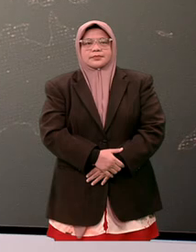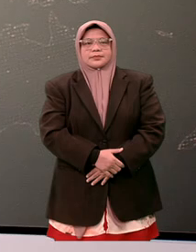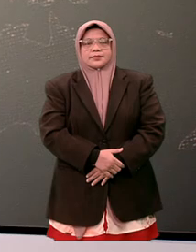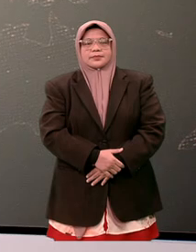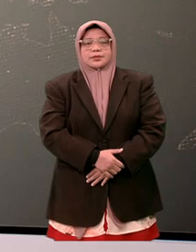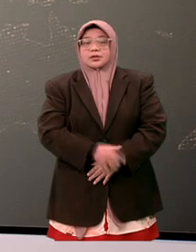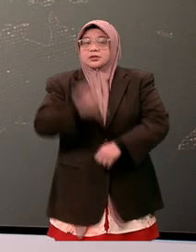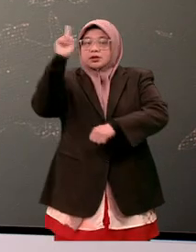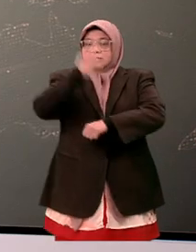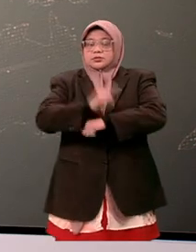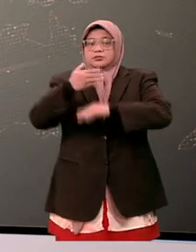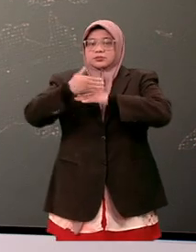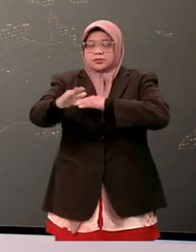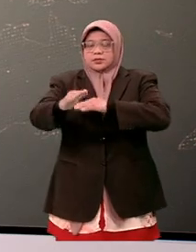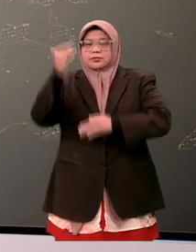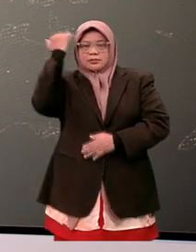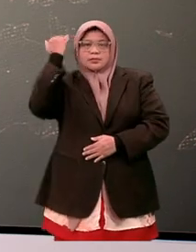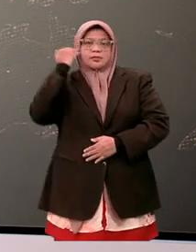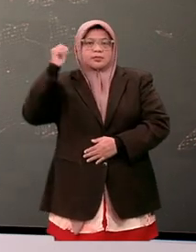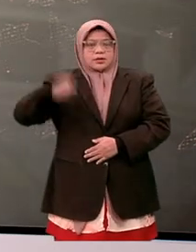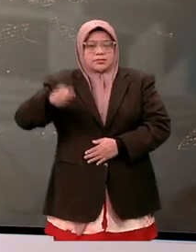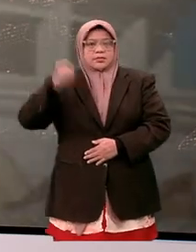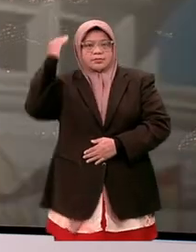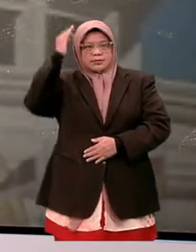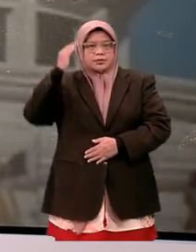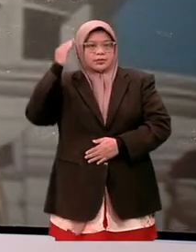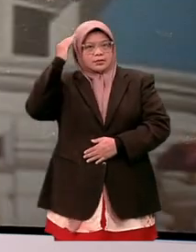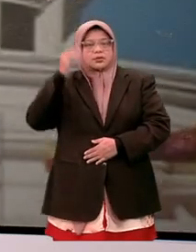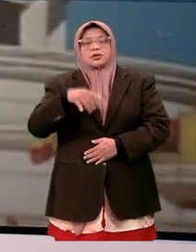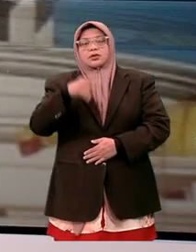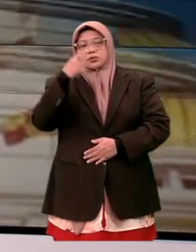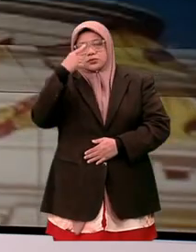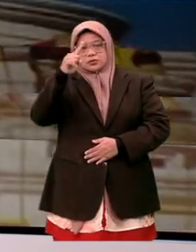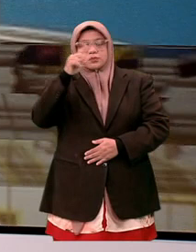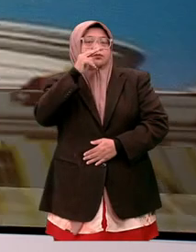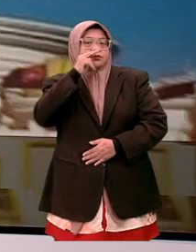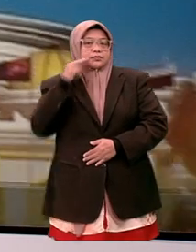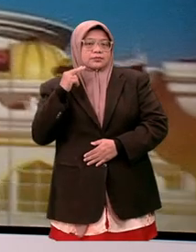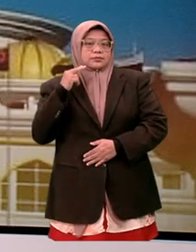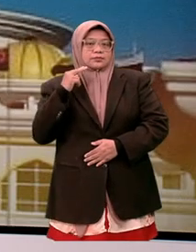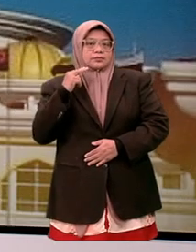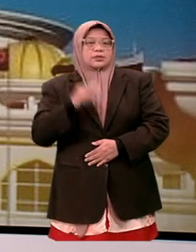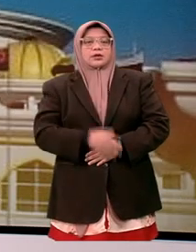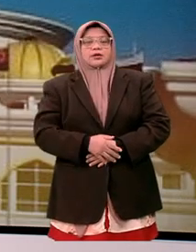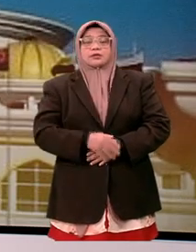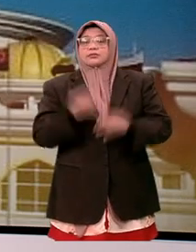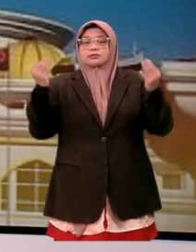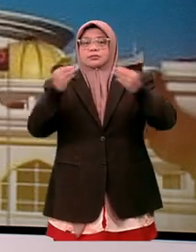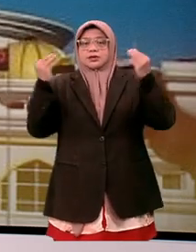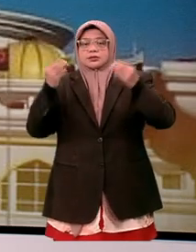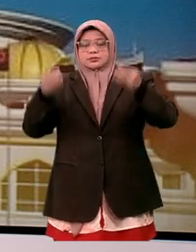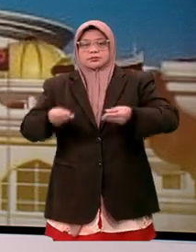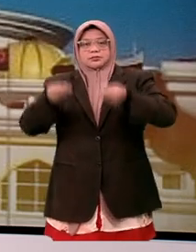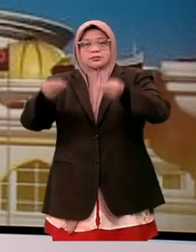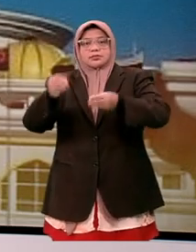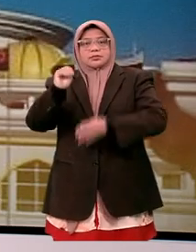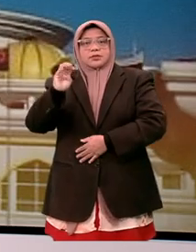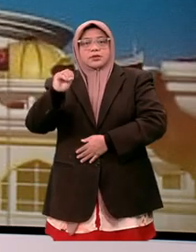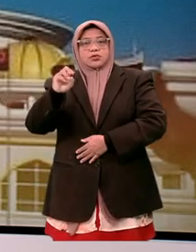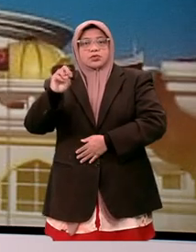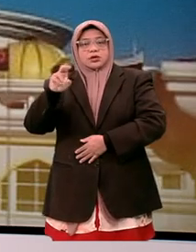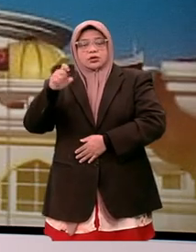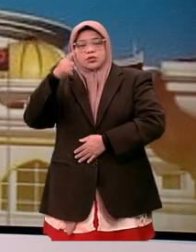hai cari selepas mahkamah persekutuan mengekalkan sabetan bersalah terhadap Datuk Seri Najib Razak satu majelis penyerahan memorandum supaya